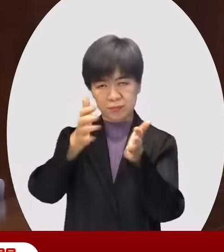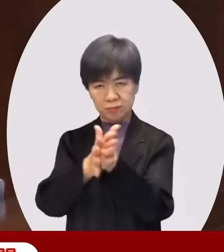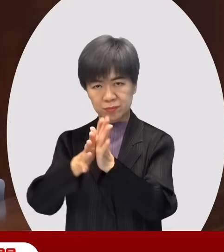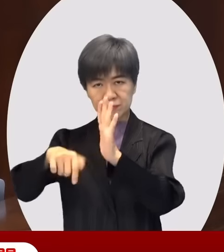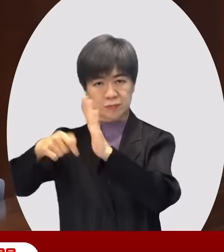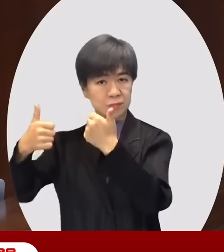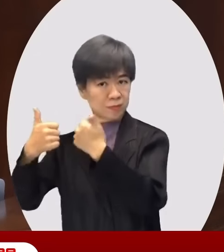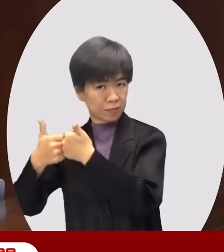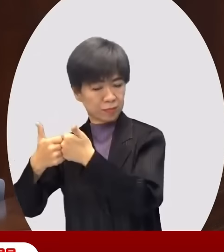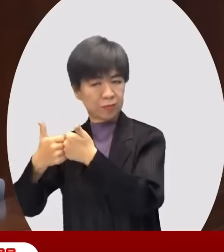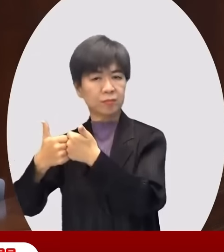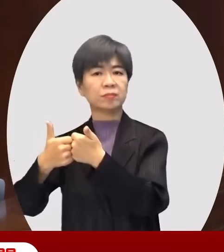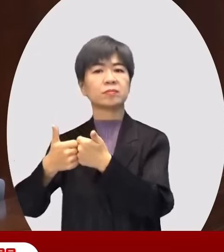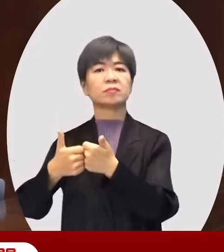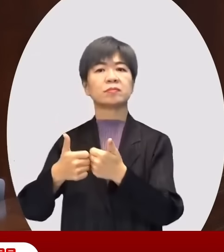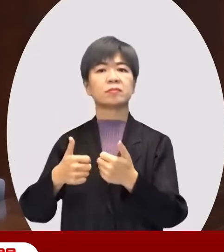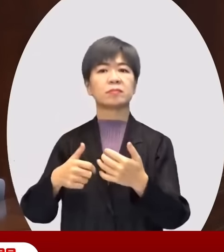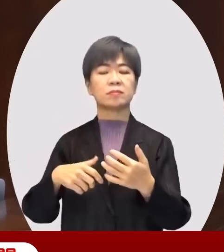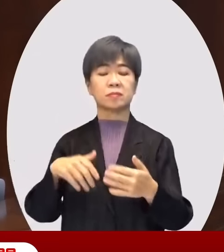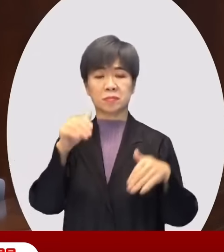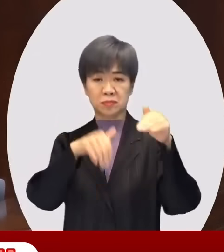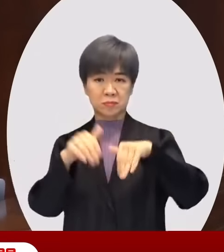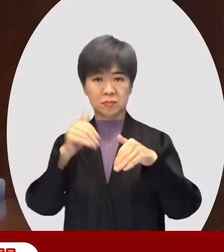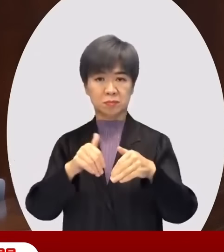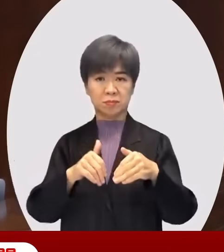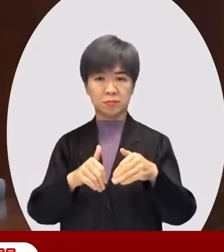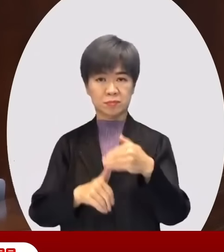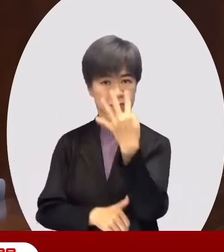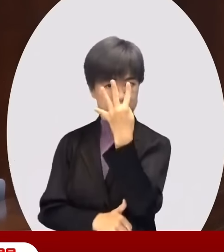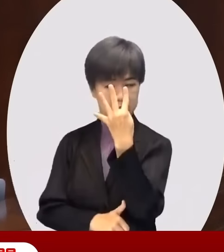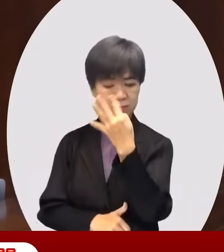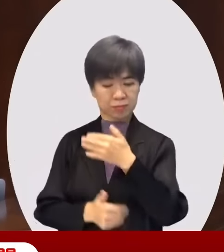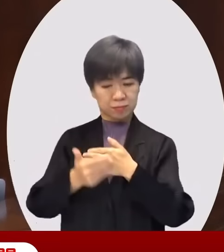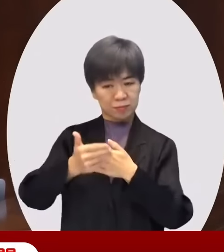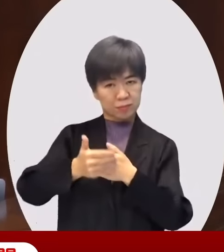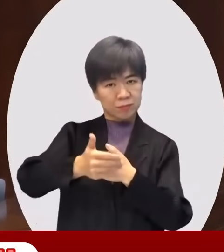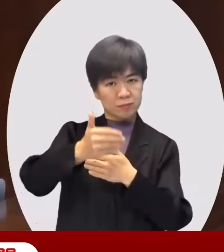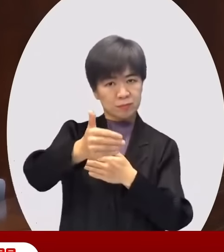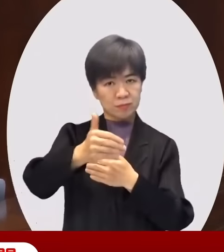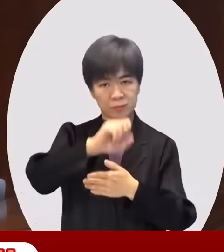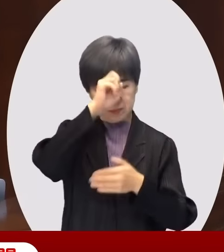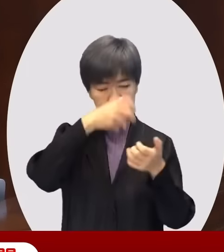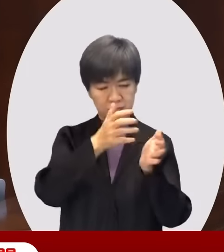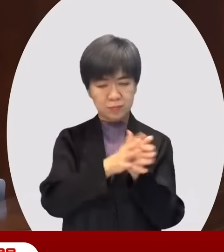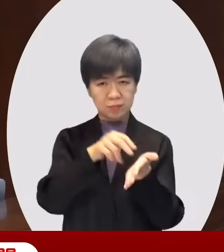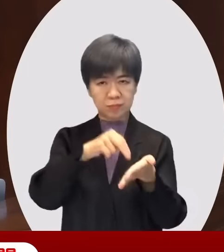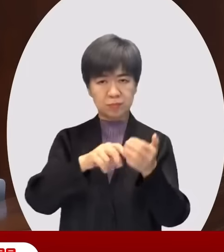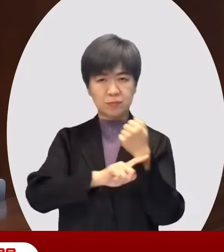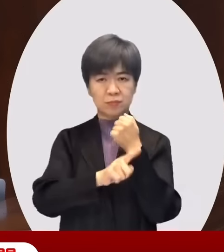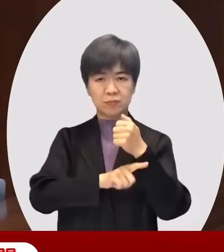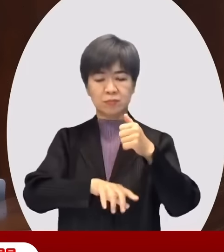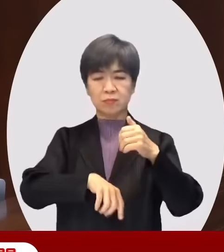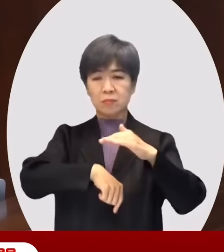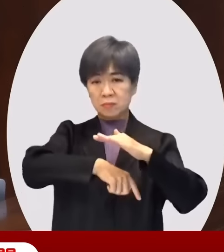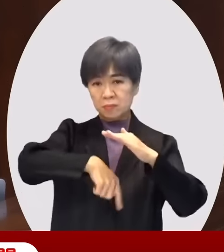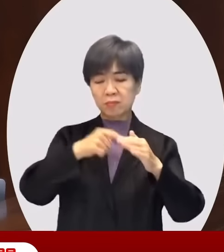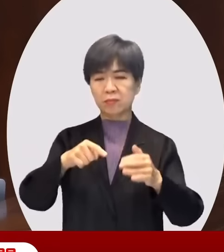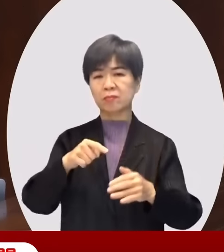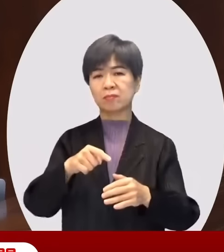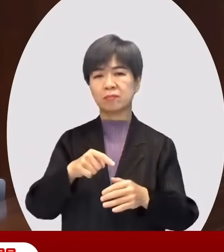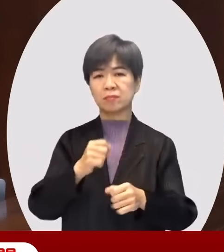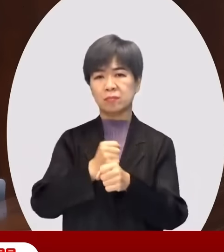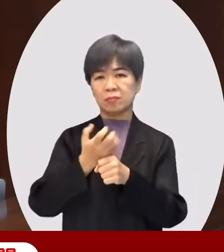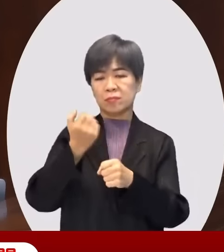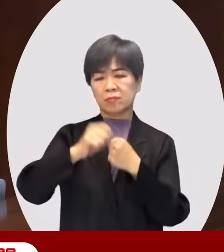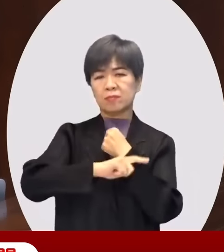团、院会跟表决这四个阶段来看，因为在党团立法院职权行使法，对于党团相